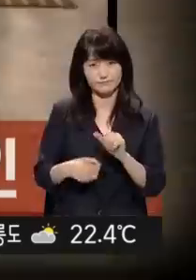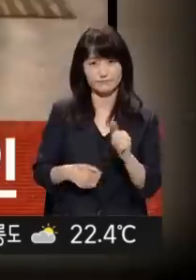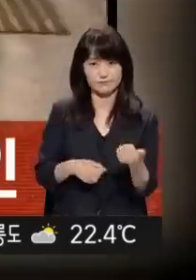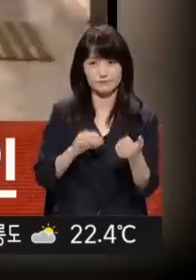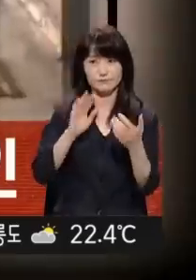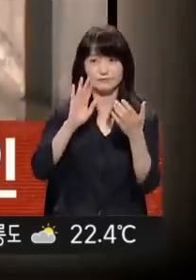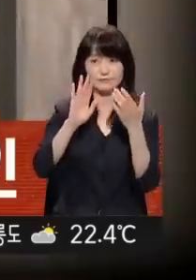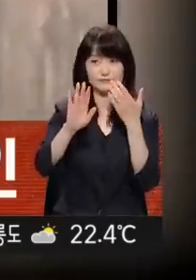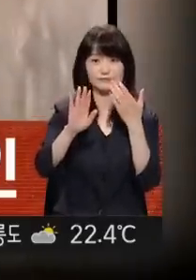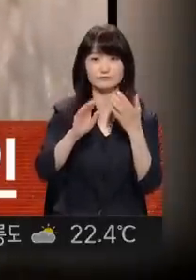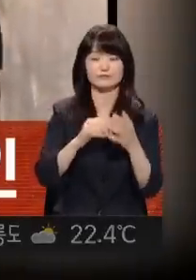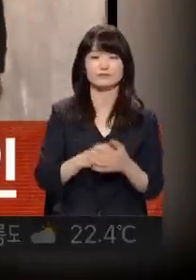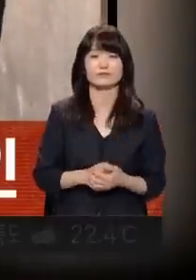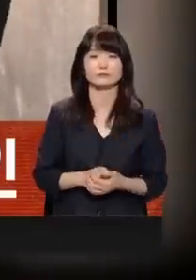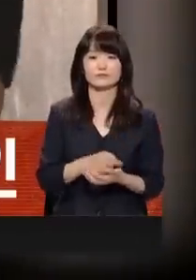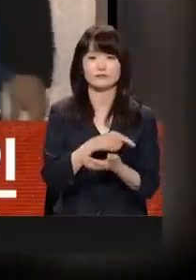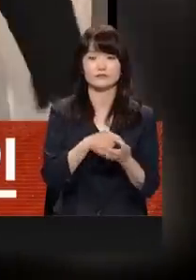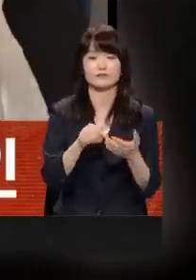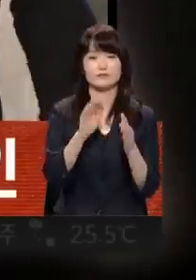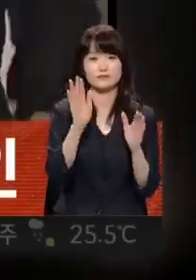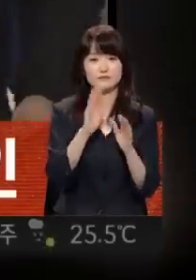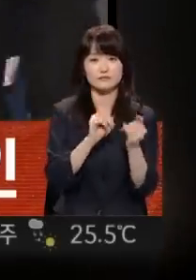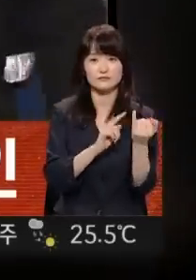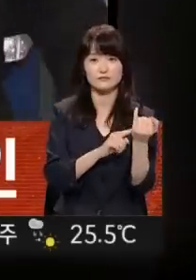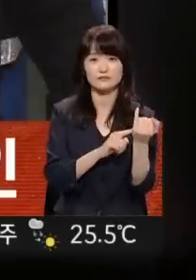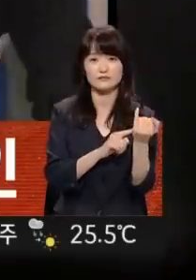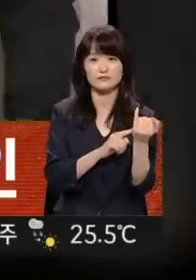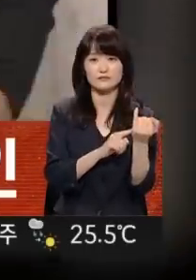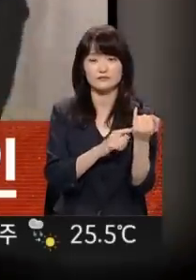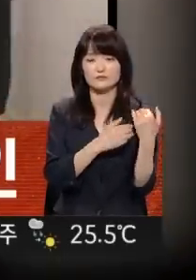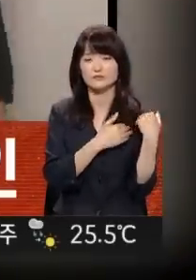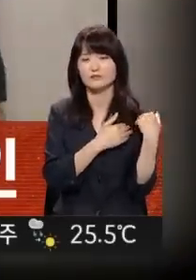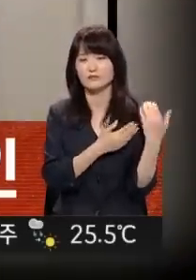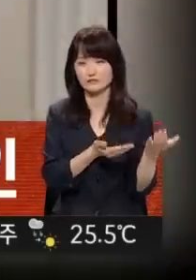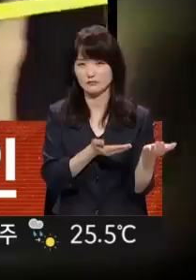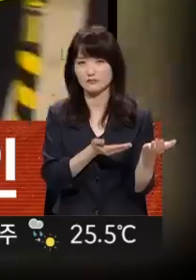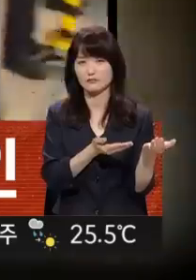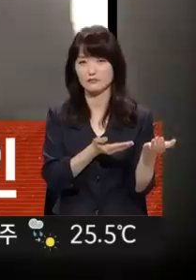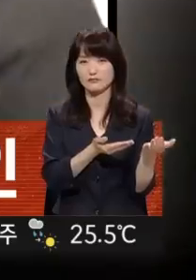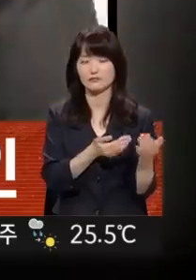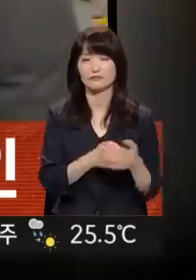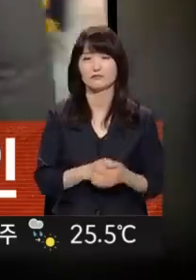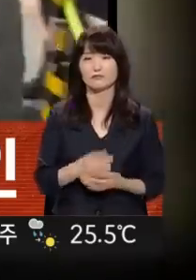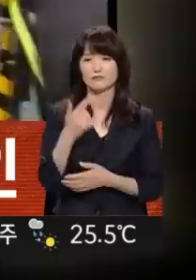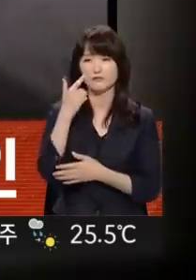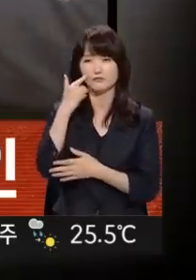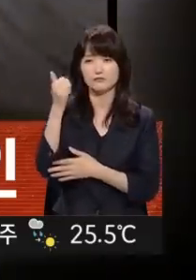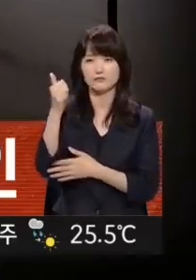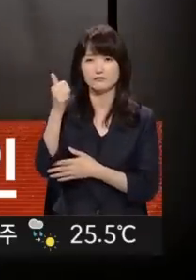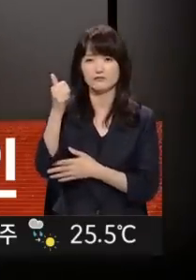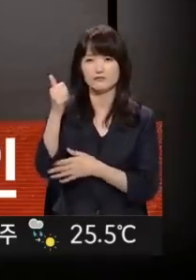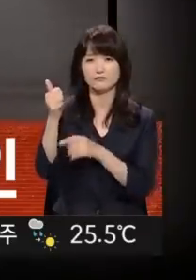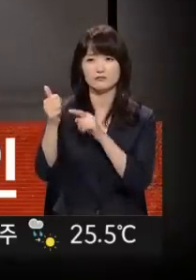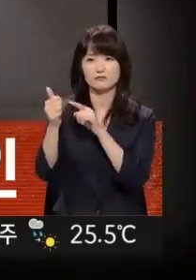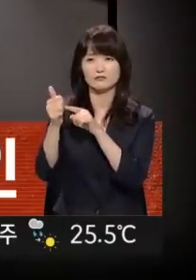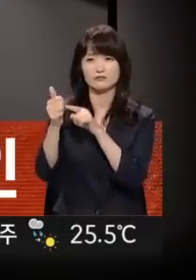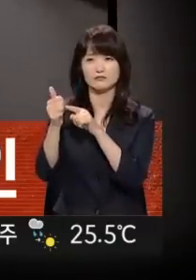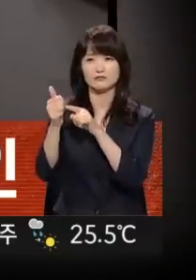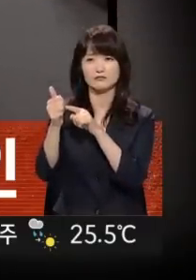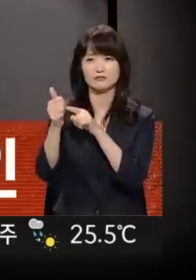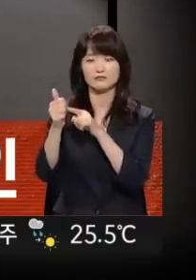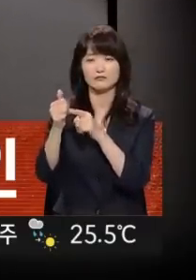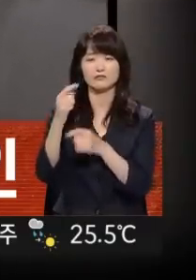그 이후에이 피해 학생은 말 그대로 방치된 것을 보이는데이 아이 아버지는 40대 이씨 지금 나오고 있습니다